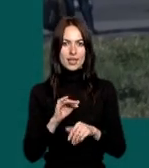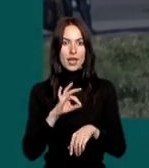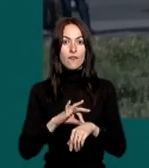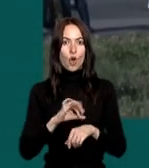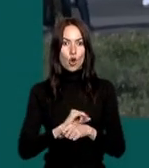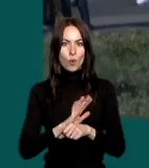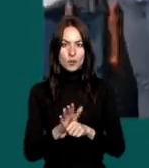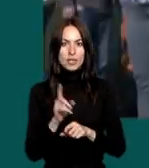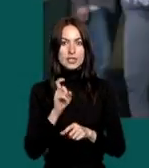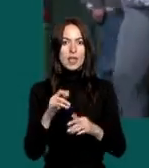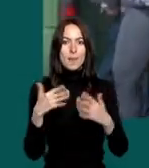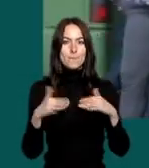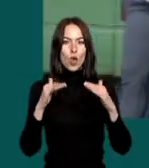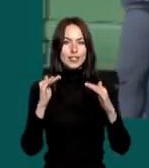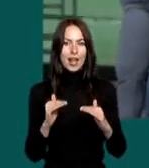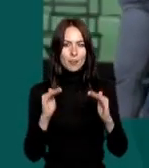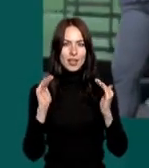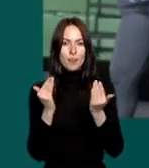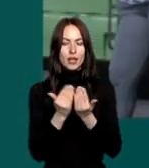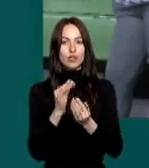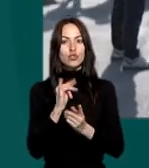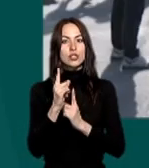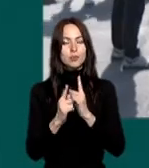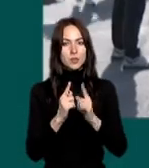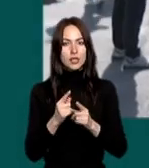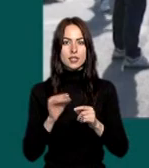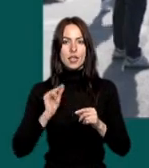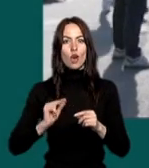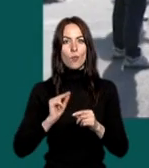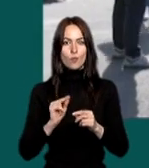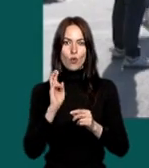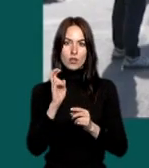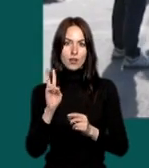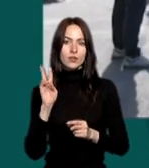З послабленням карантину чи зміниться робота міського електротранспорту?